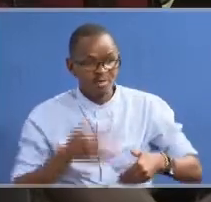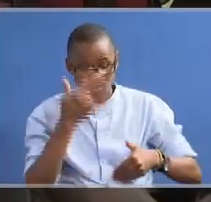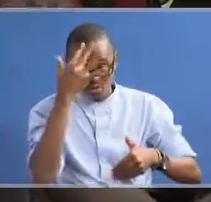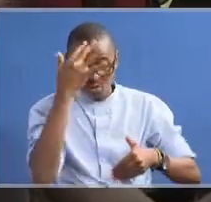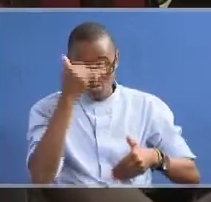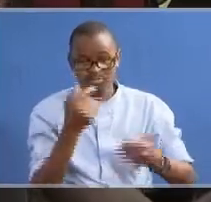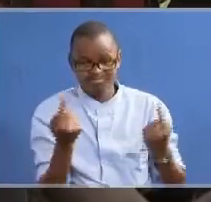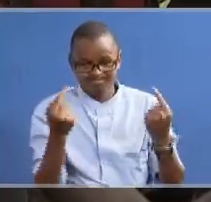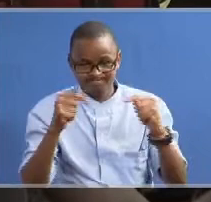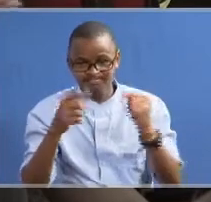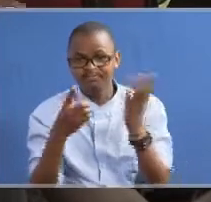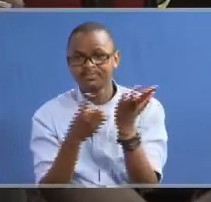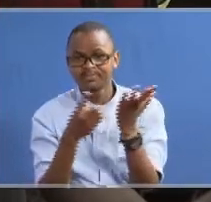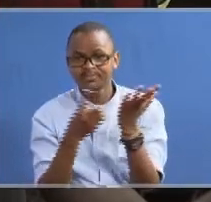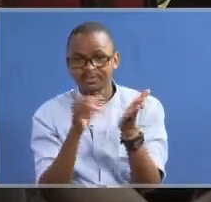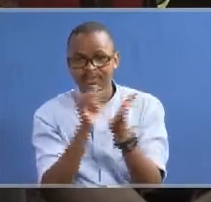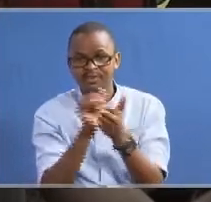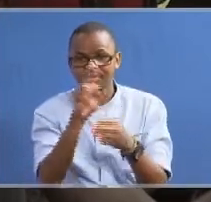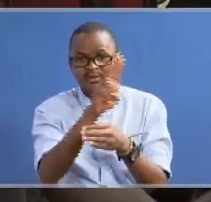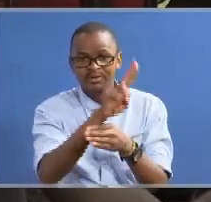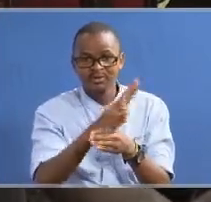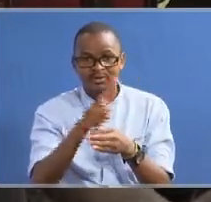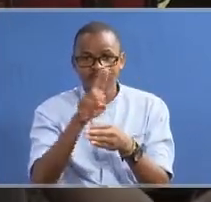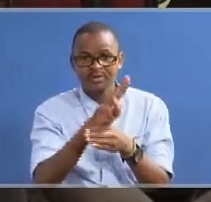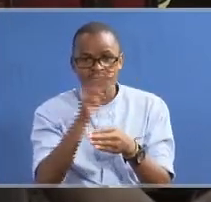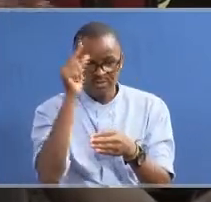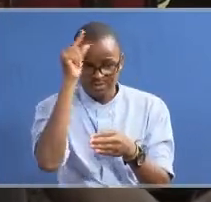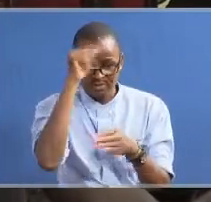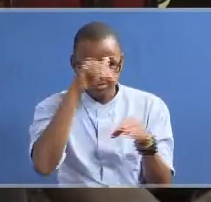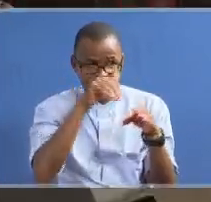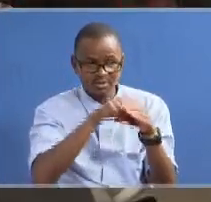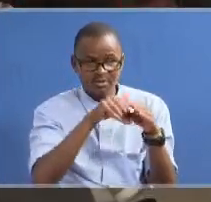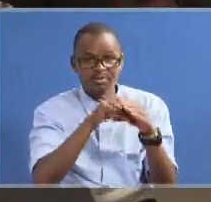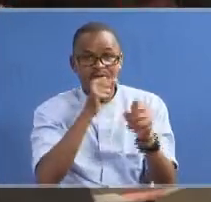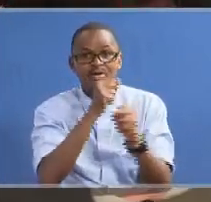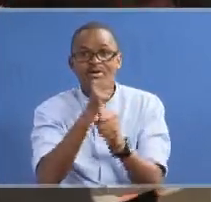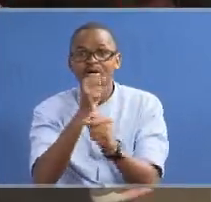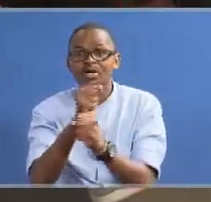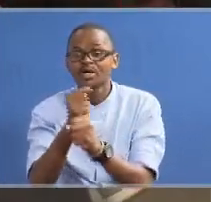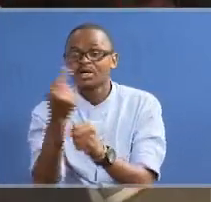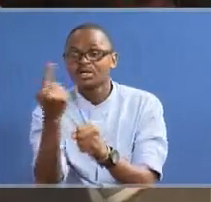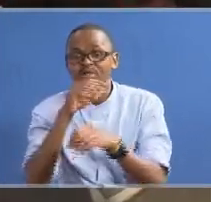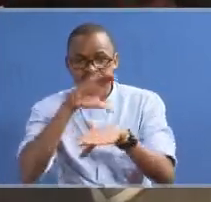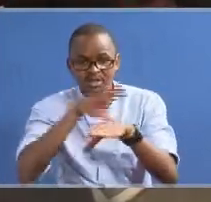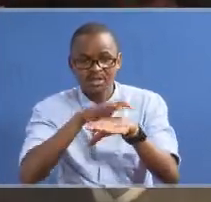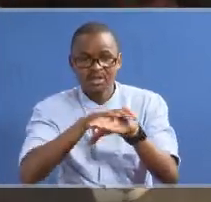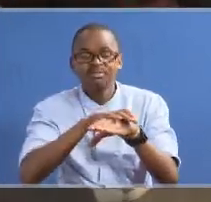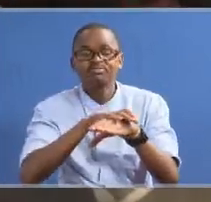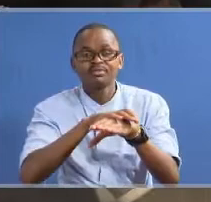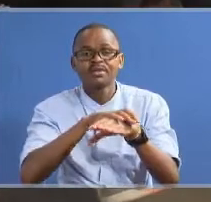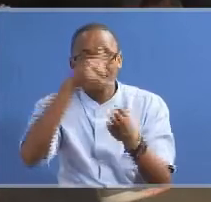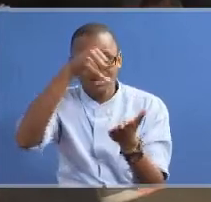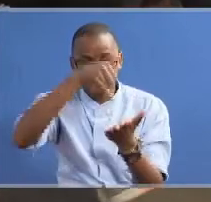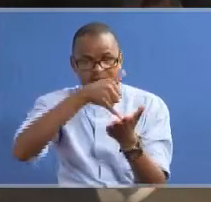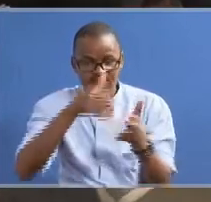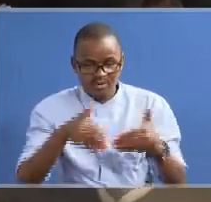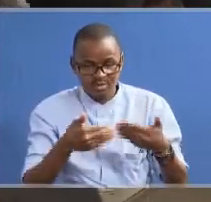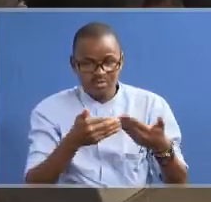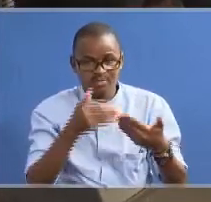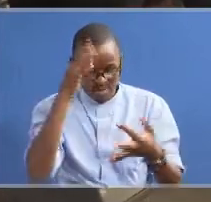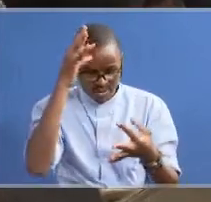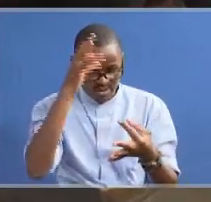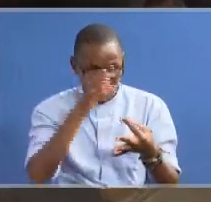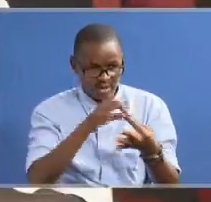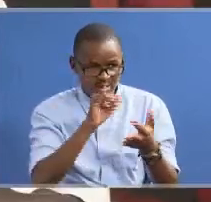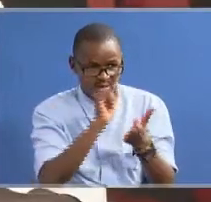kubuni mfumo wa kidijitali utakaotumika na idara za serikali katika kufanya kila mtu apate kuwakilishwa katika utoaji wa maoni